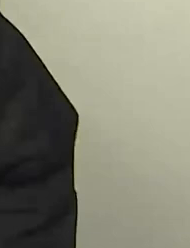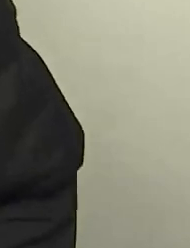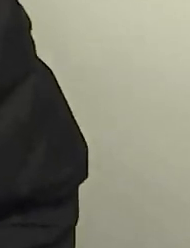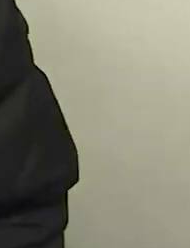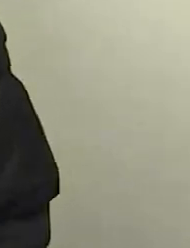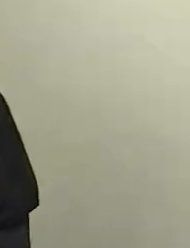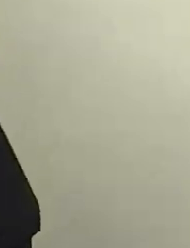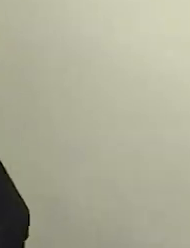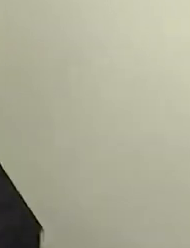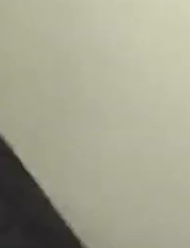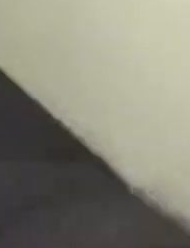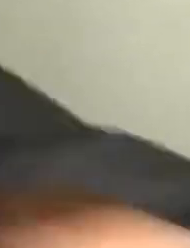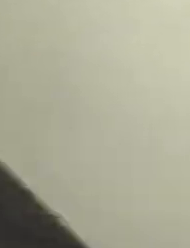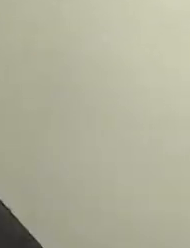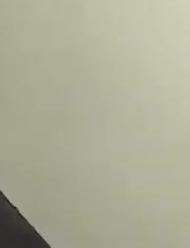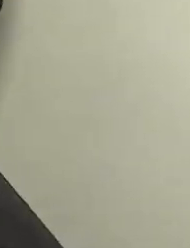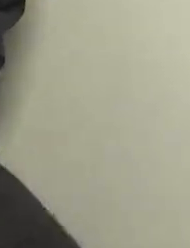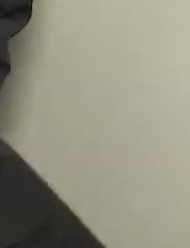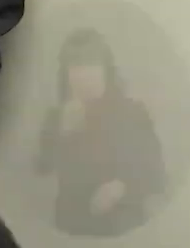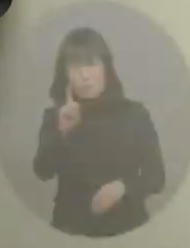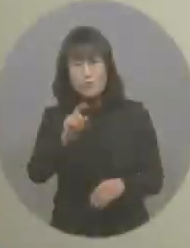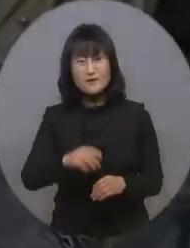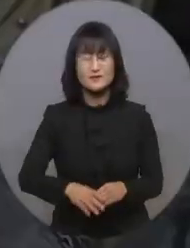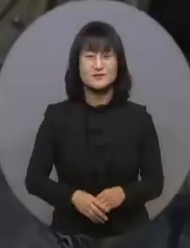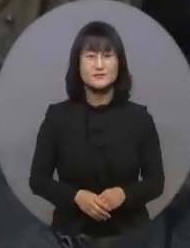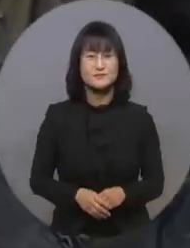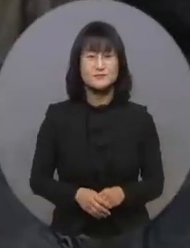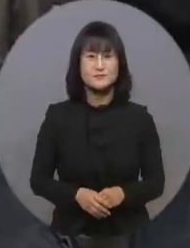나 경찰들 뭐 하는 거야? 이 사람들아 끌어내 잡고.